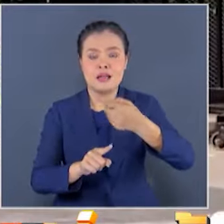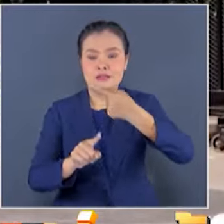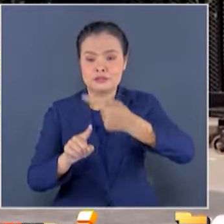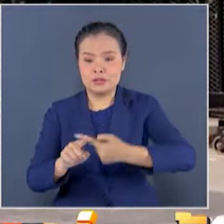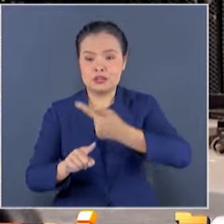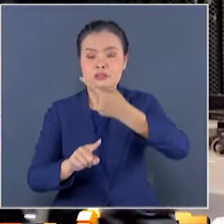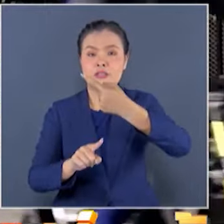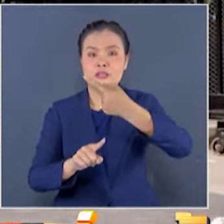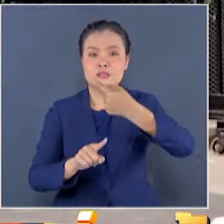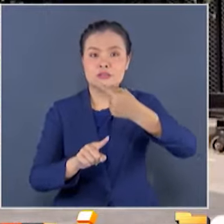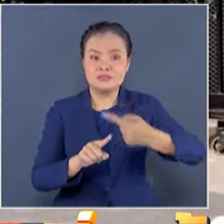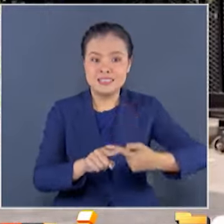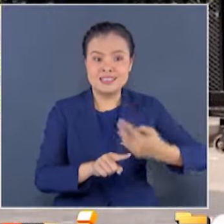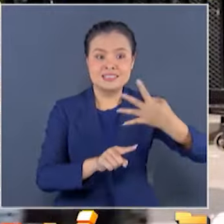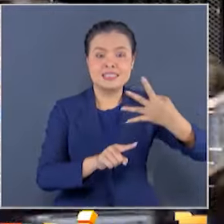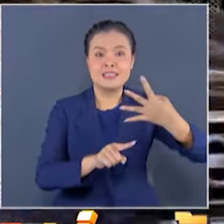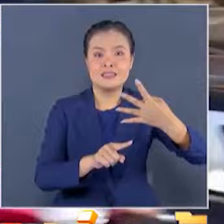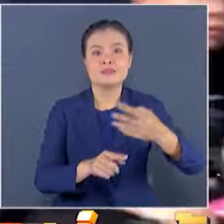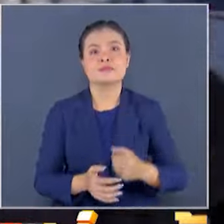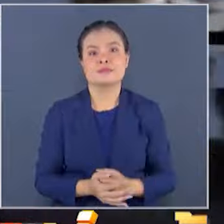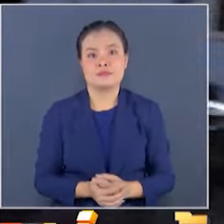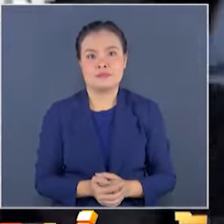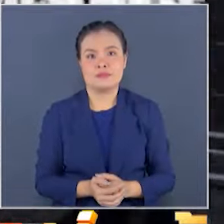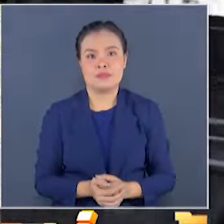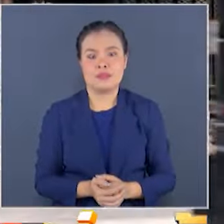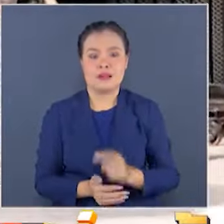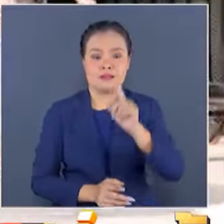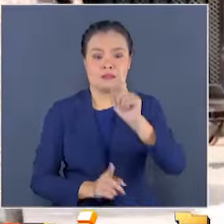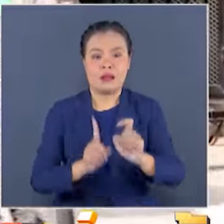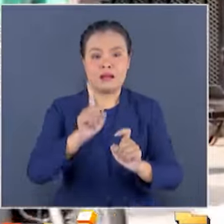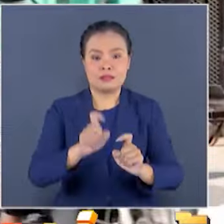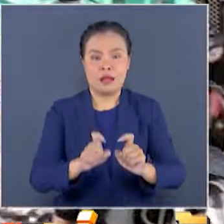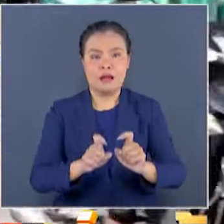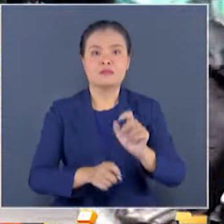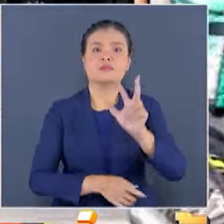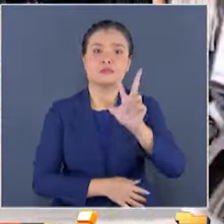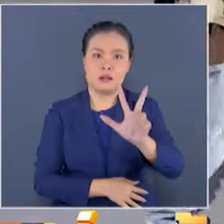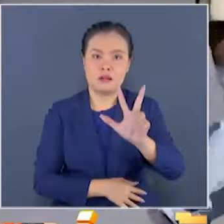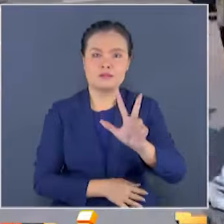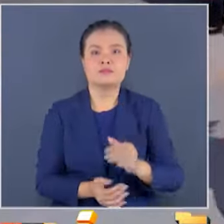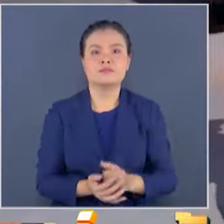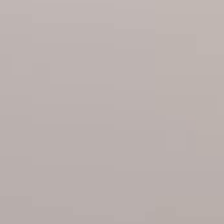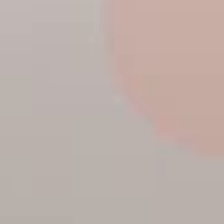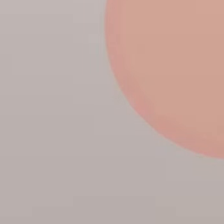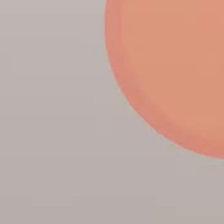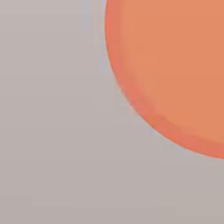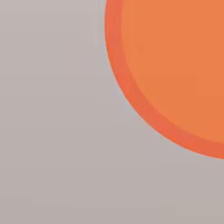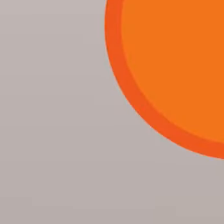ราต่อเนื่องถึงเมษายนที่ผ่านมาเนี่ยพบผู้เสียชีวิตแล้ว3รายนะคะ